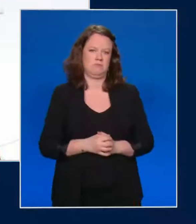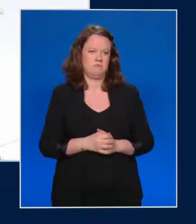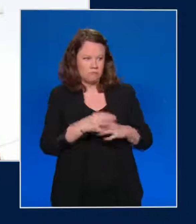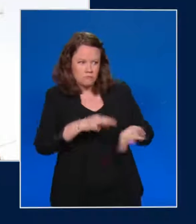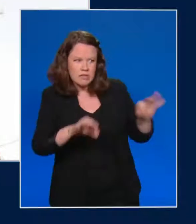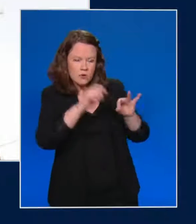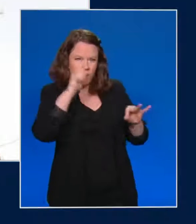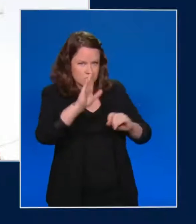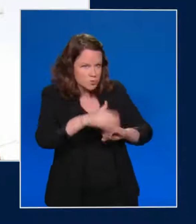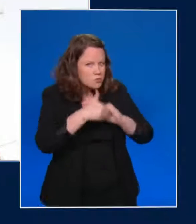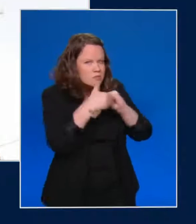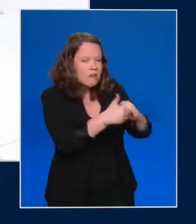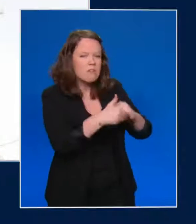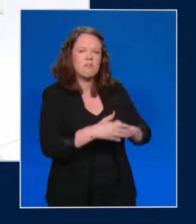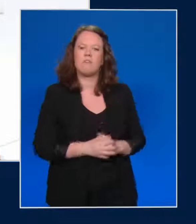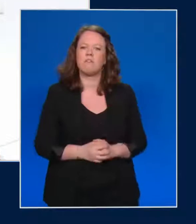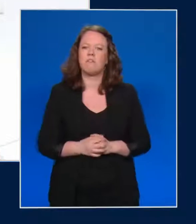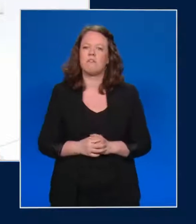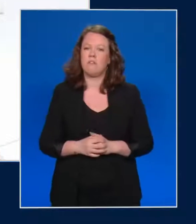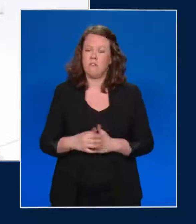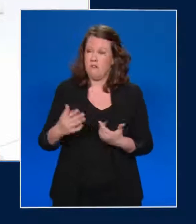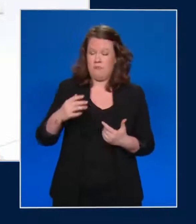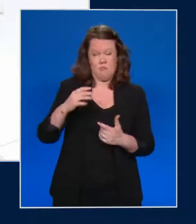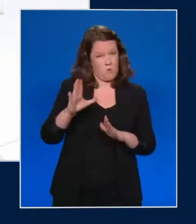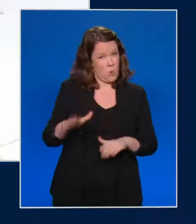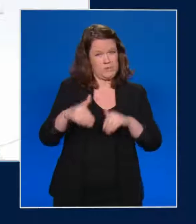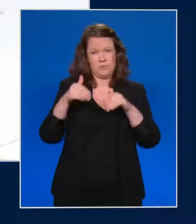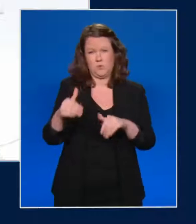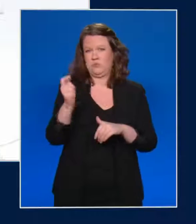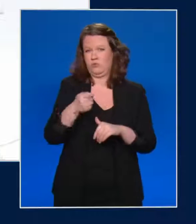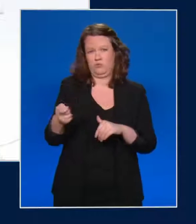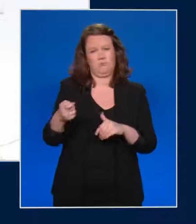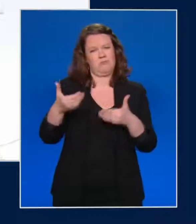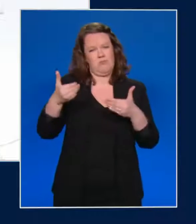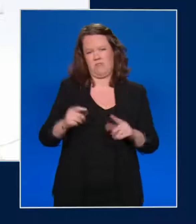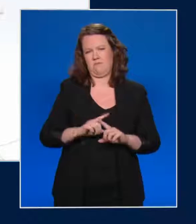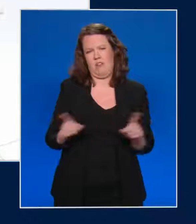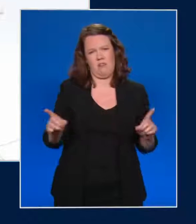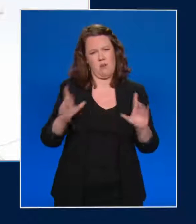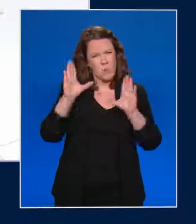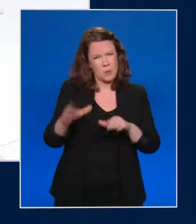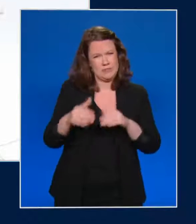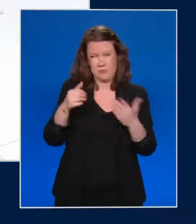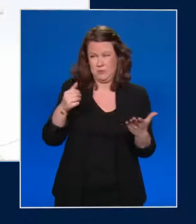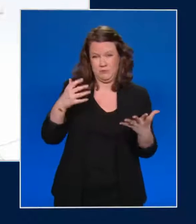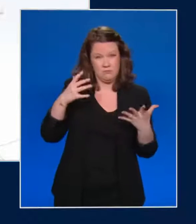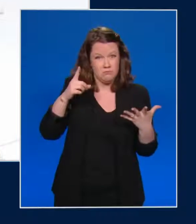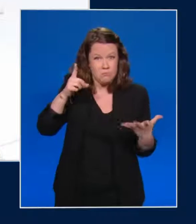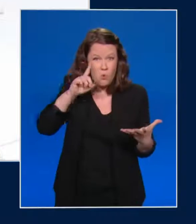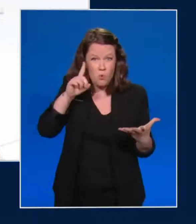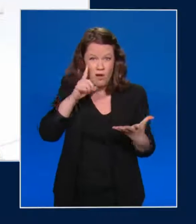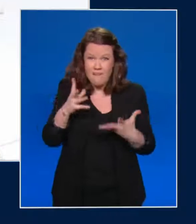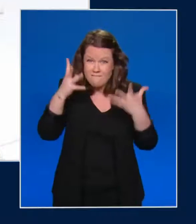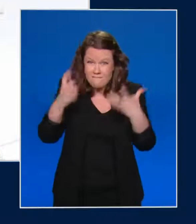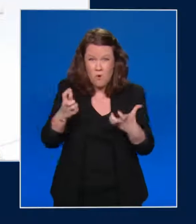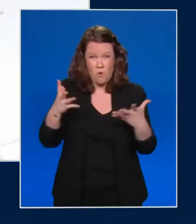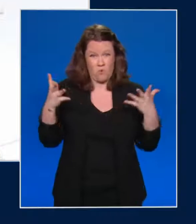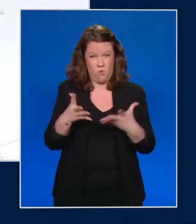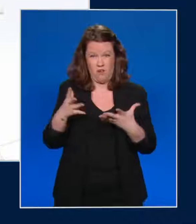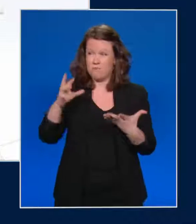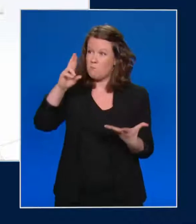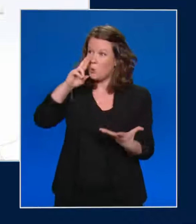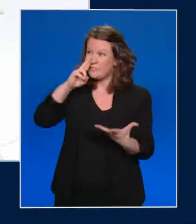ukrainienne vont ainsi se poursuivre et s'intensifier avec pour objectif d'obtenir l'arrêt